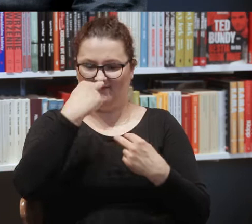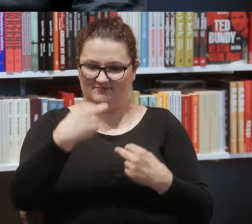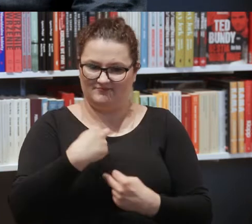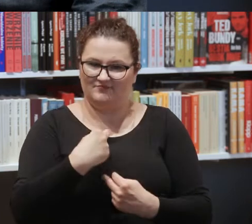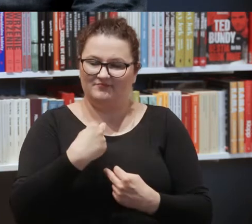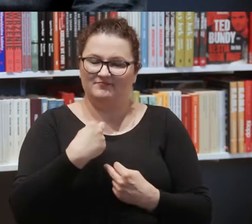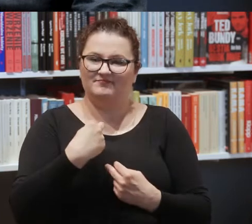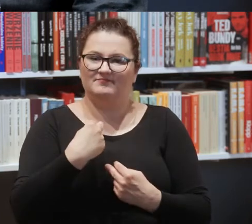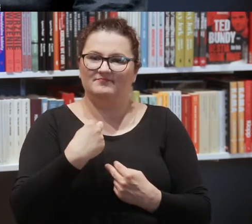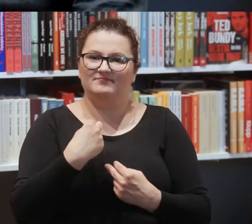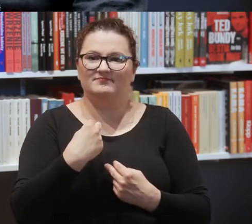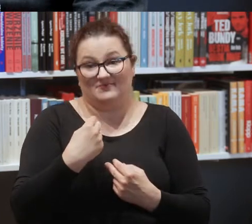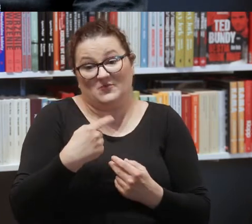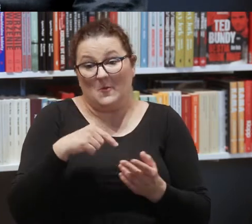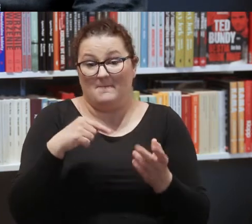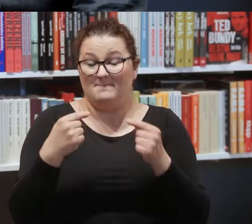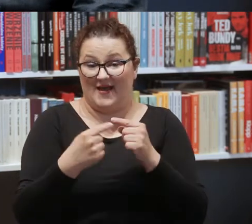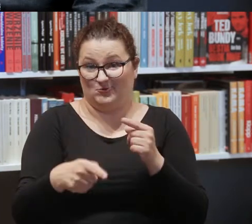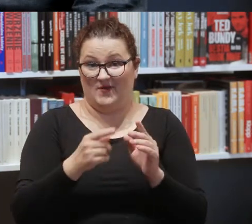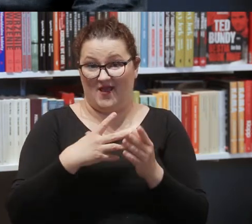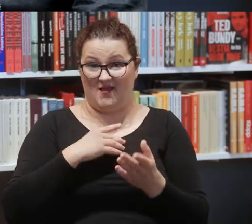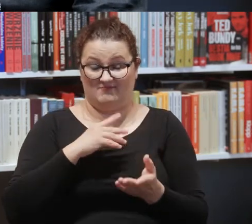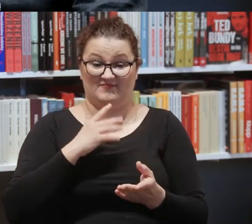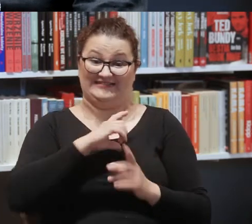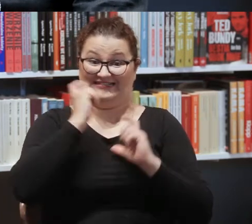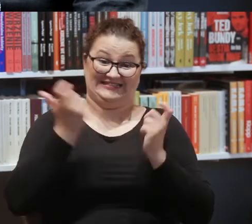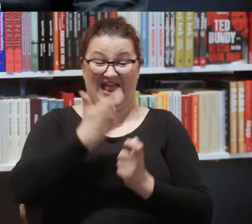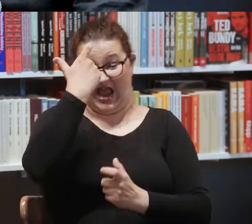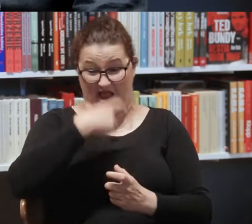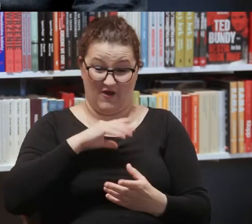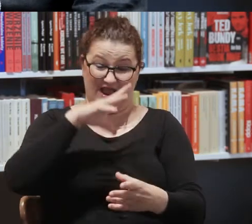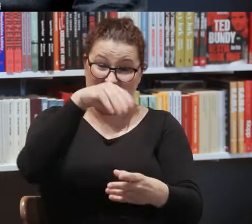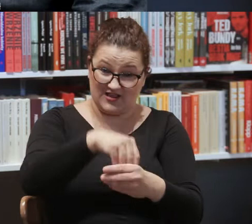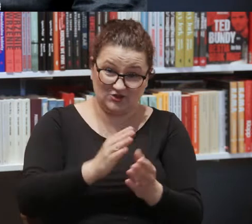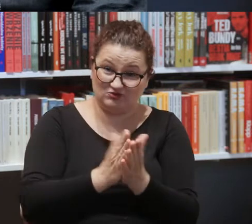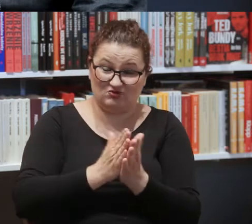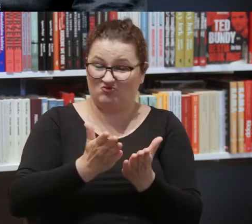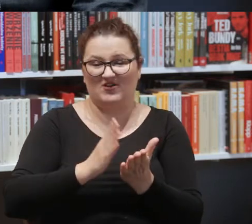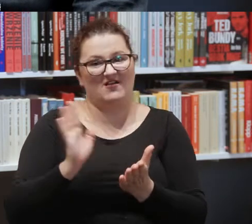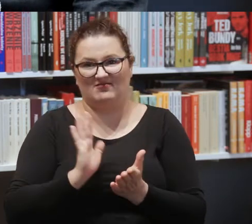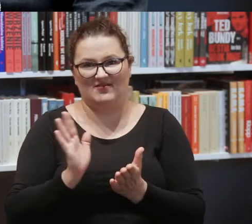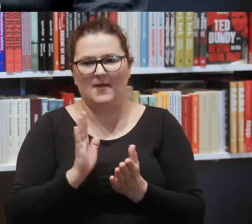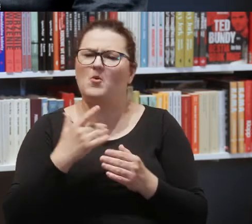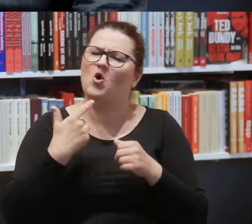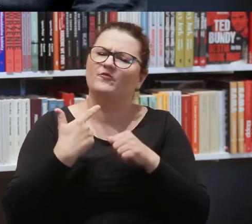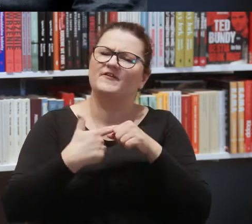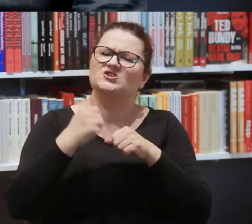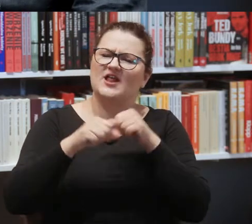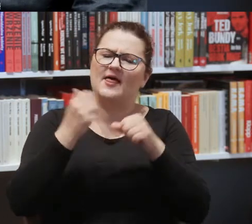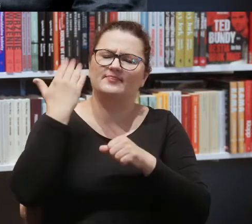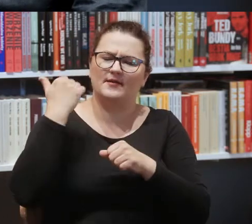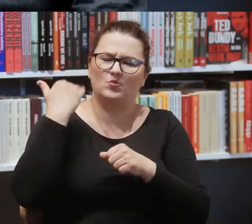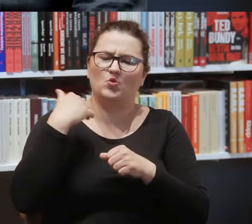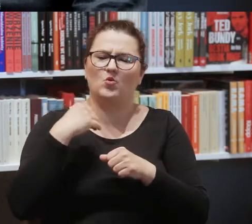być może to jest literatura, bo wydaje mi się, że to jest jakaś wielka wartość literatury. Jakieś 20 lat temu profesor Michał